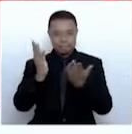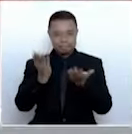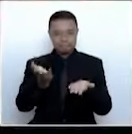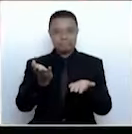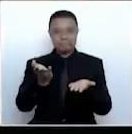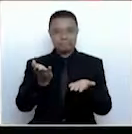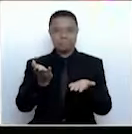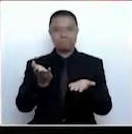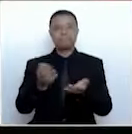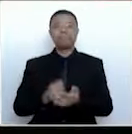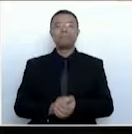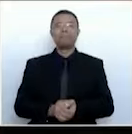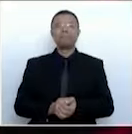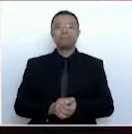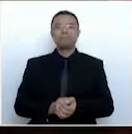2024.